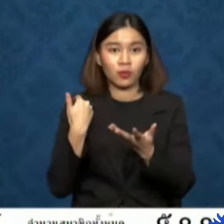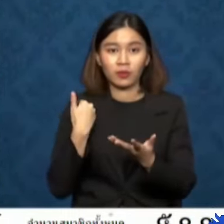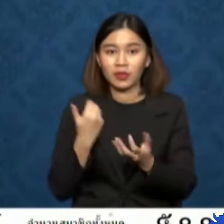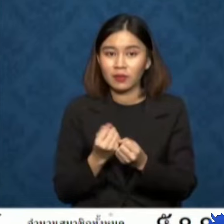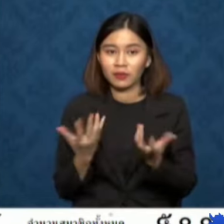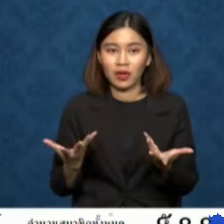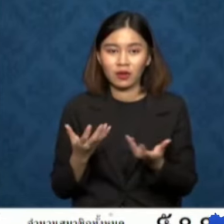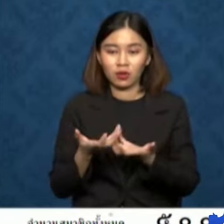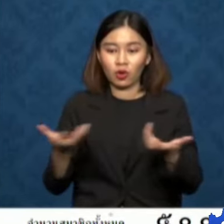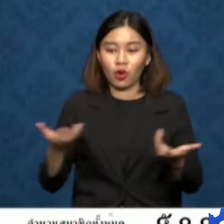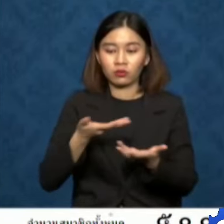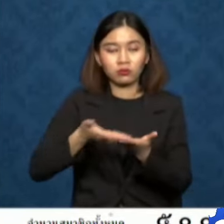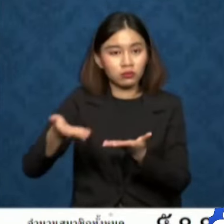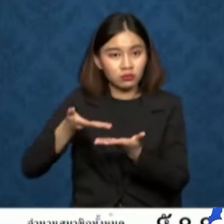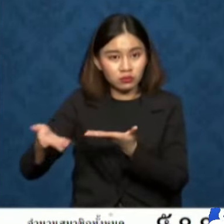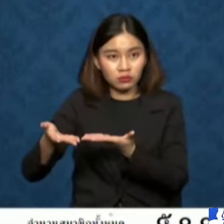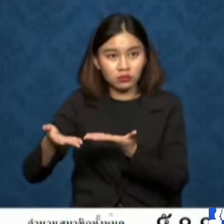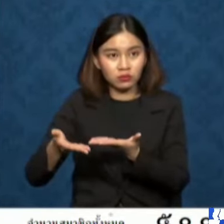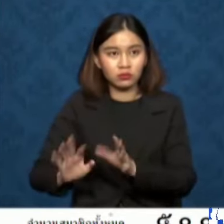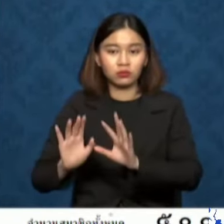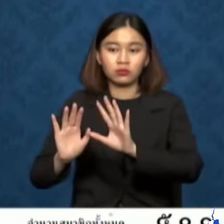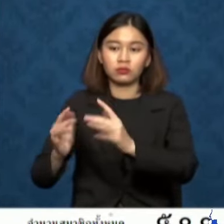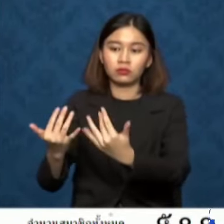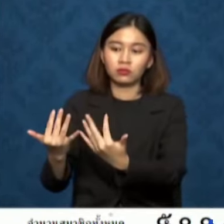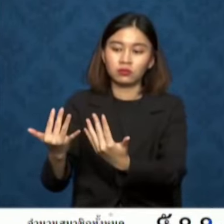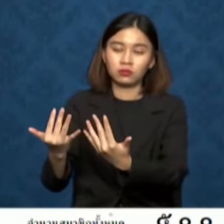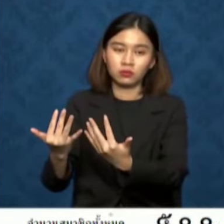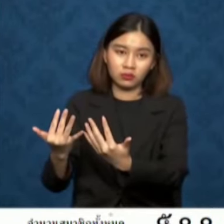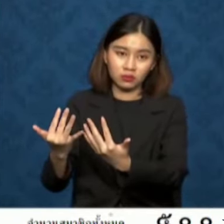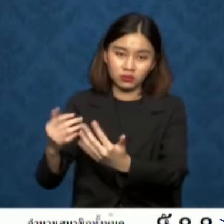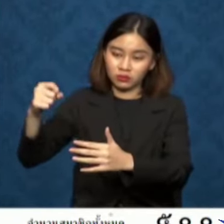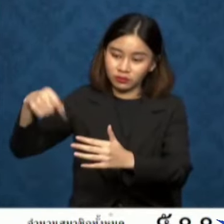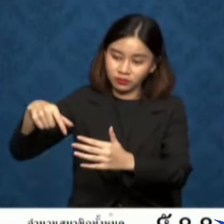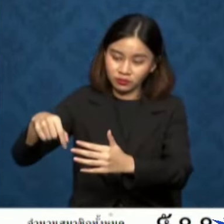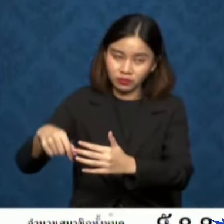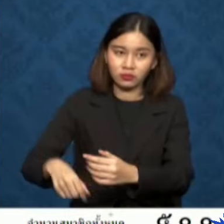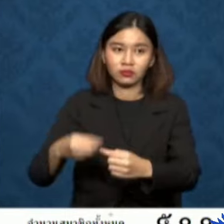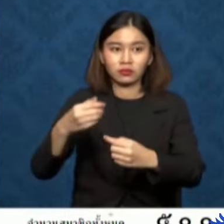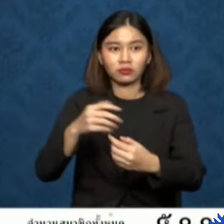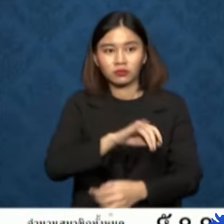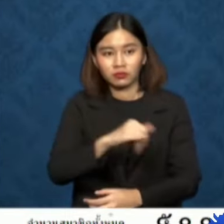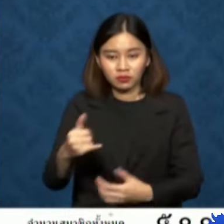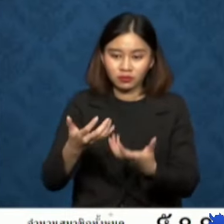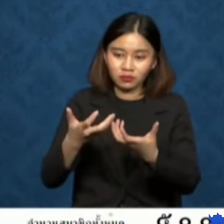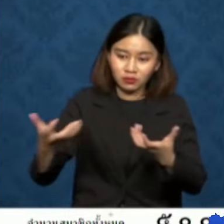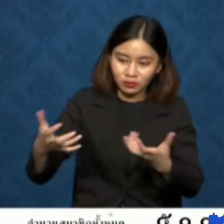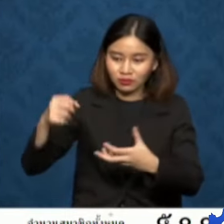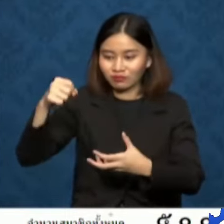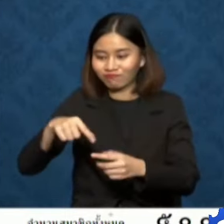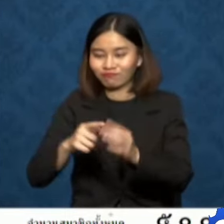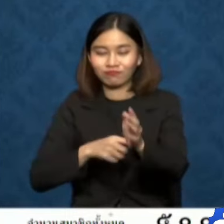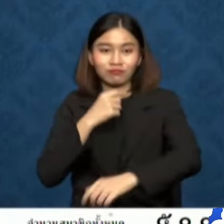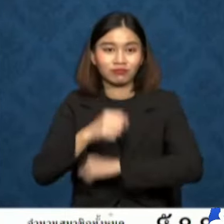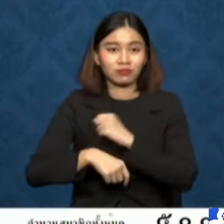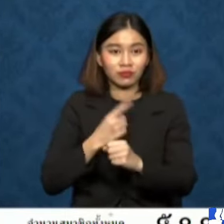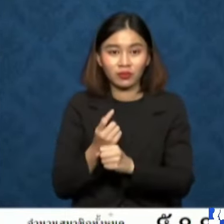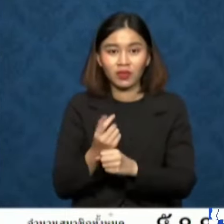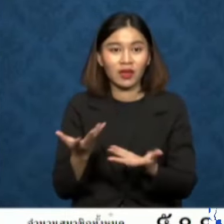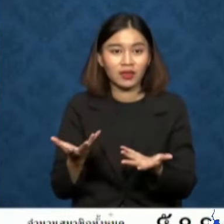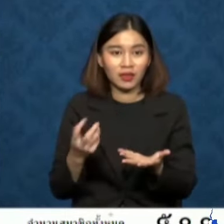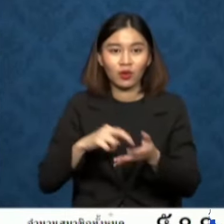อาวุธที่ซื้อไว้ก็ต้องจอดซ่อมปลูกสาระแหน่หลายรายการต้องรออะไหล่นานแรมปีนี่แหละครับความพร้อม